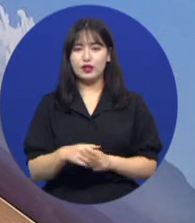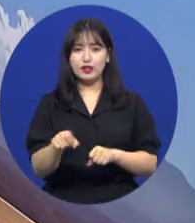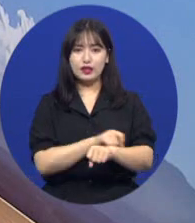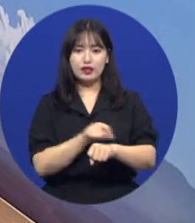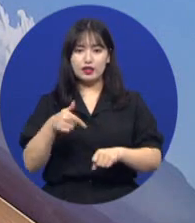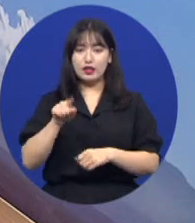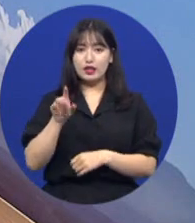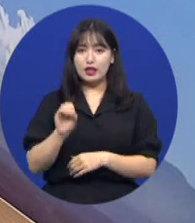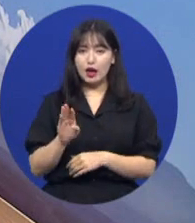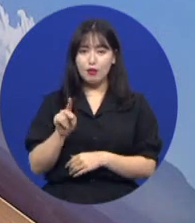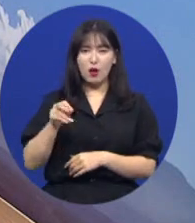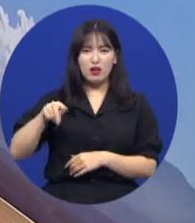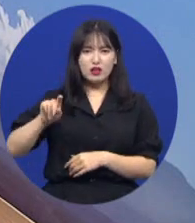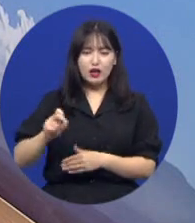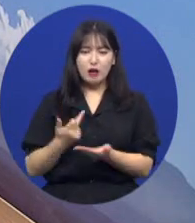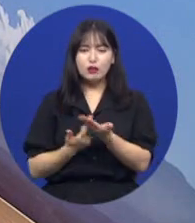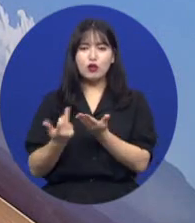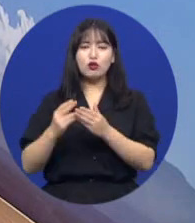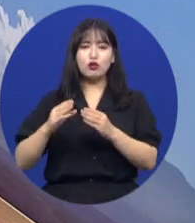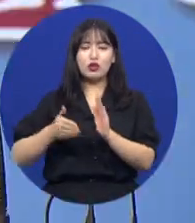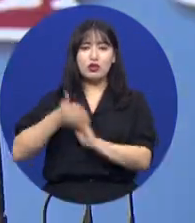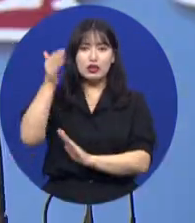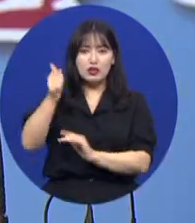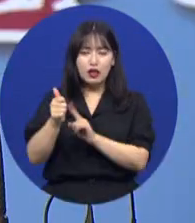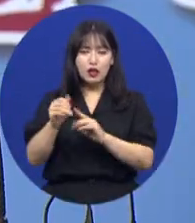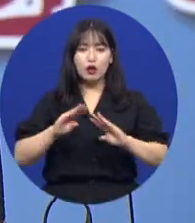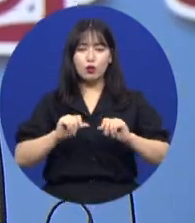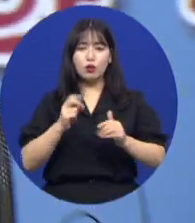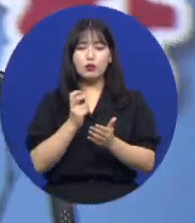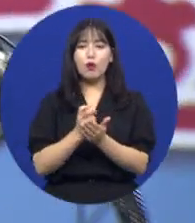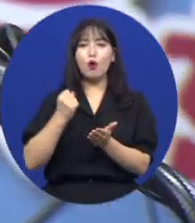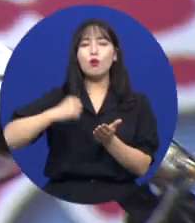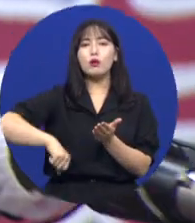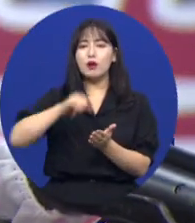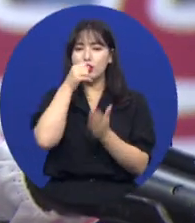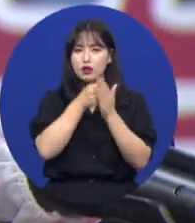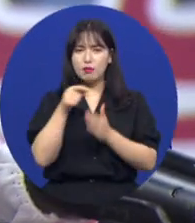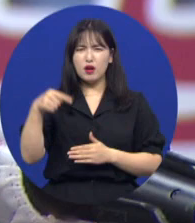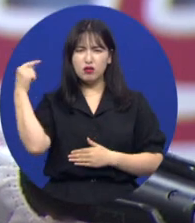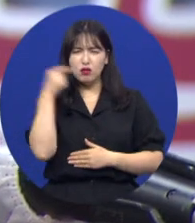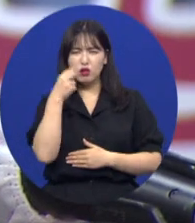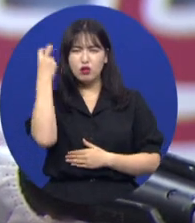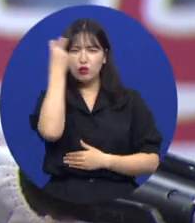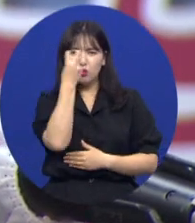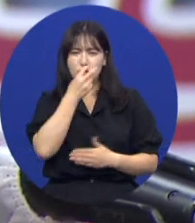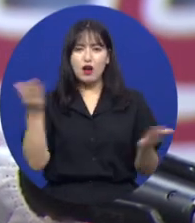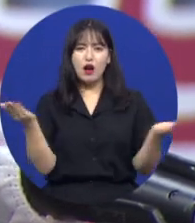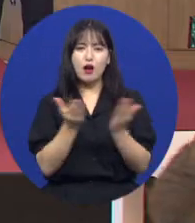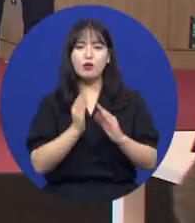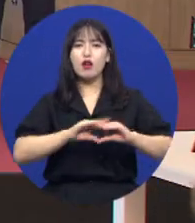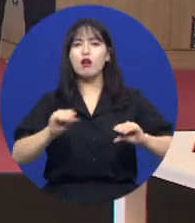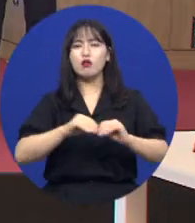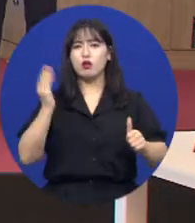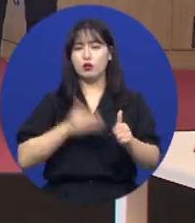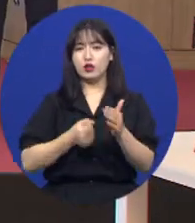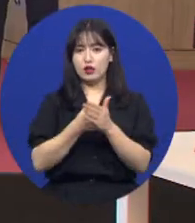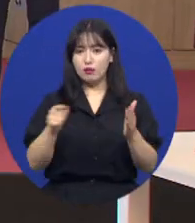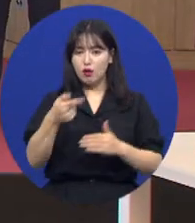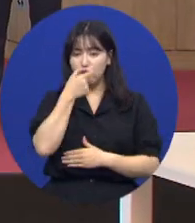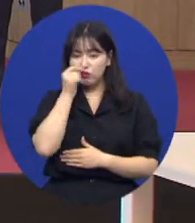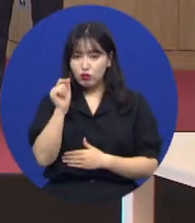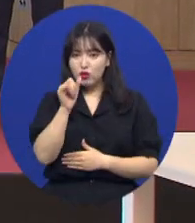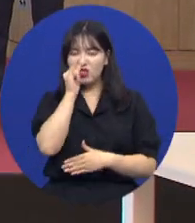강 병 3 제주 시장의 농지법 위반 의혹에 대해 철저한 조사와 합당한 조치를 요구하며 미흡할 경우